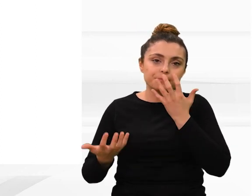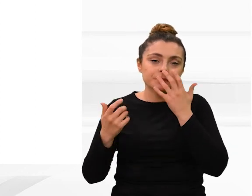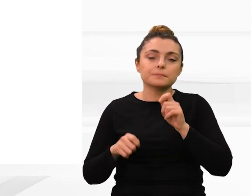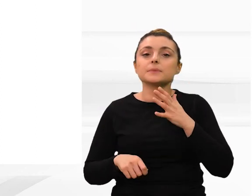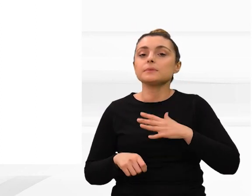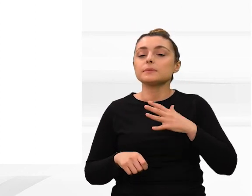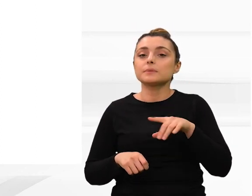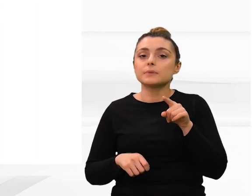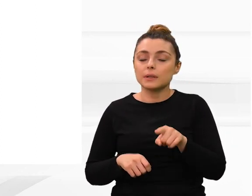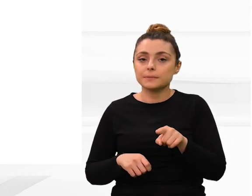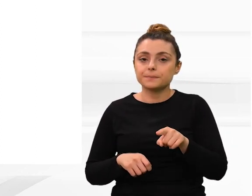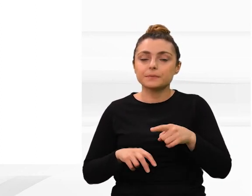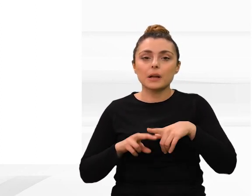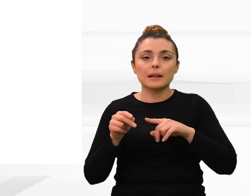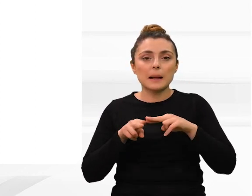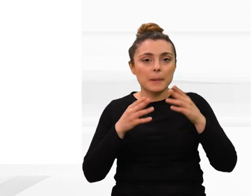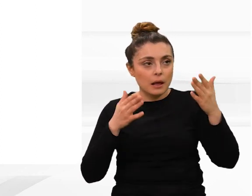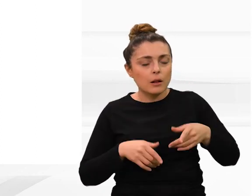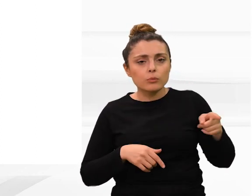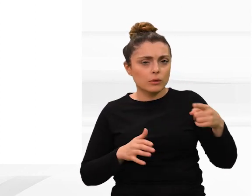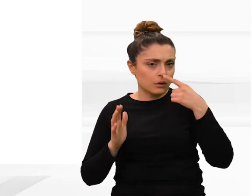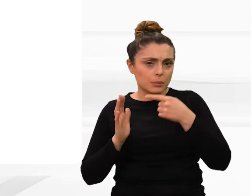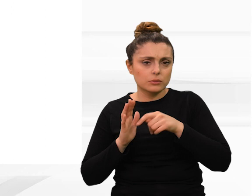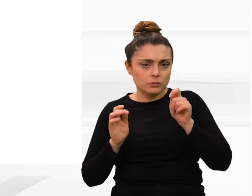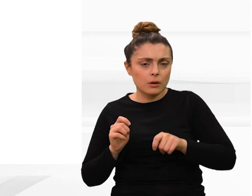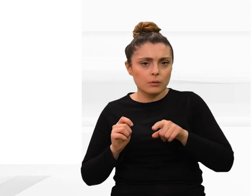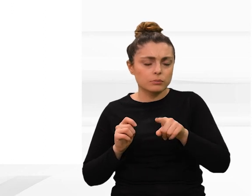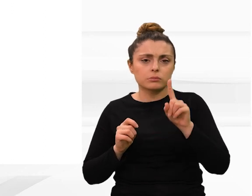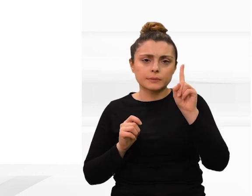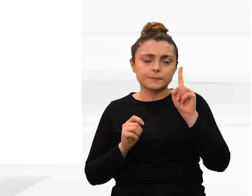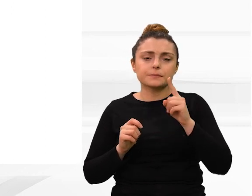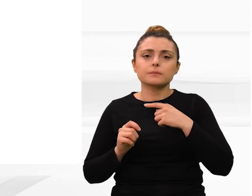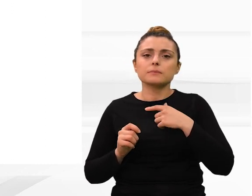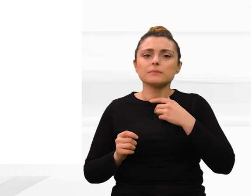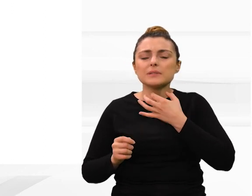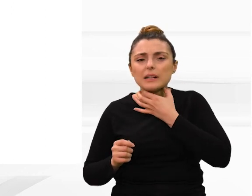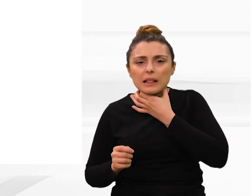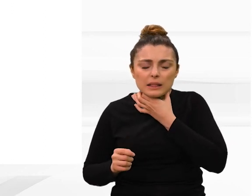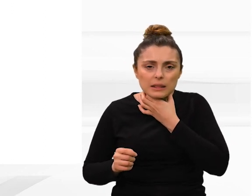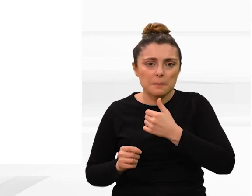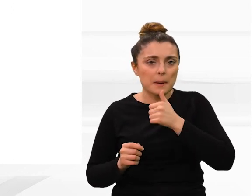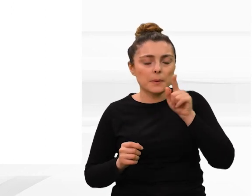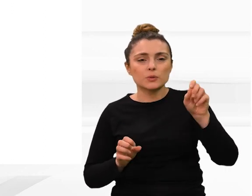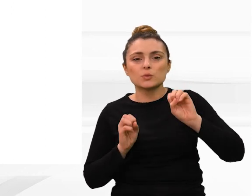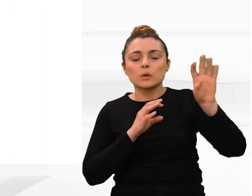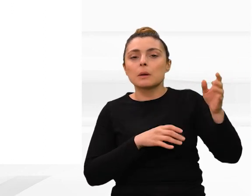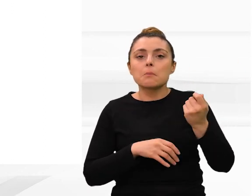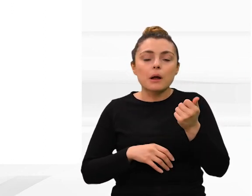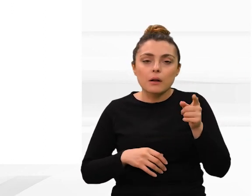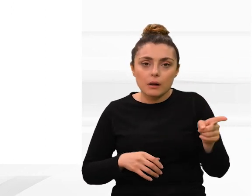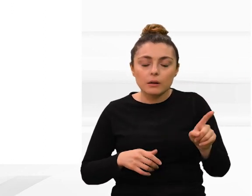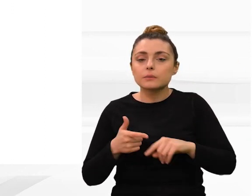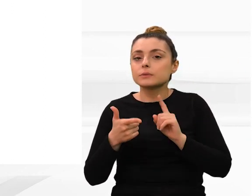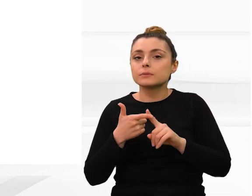ister Ali Kemal'in bu maçla yaptığım bir geçim sıkıntısı çeken babasına gönderdiği paralar